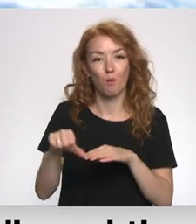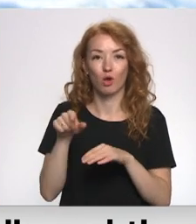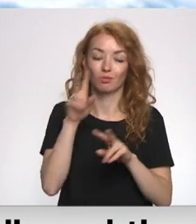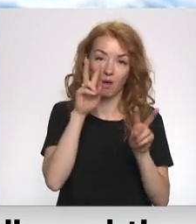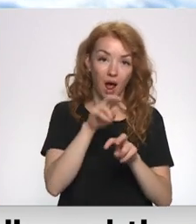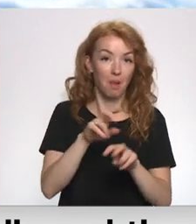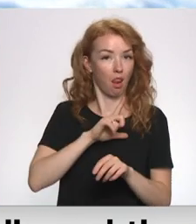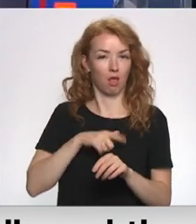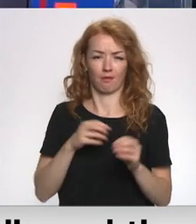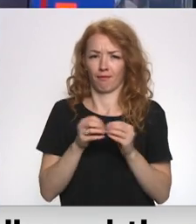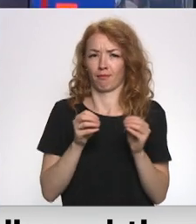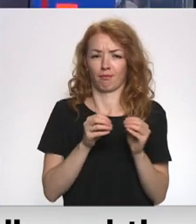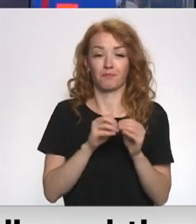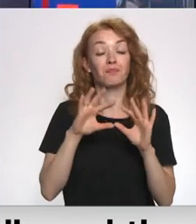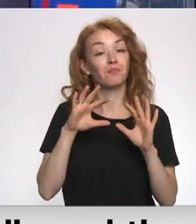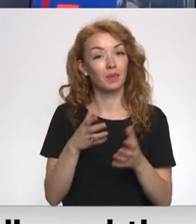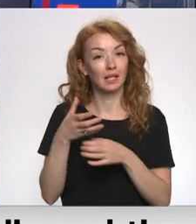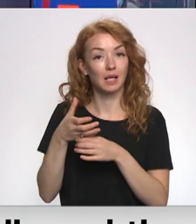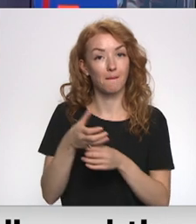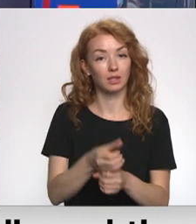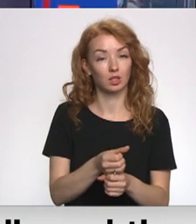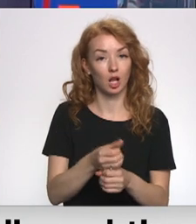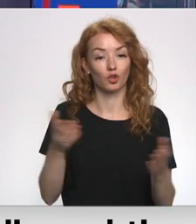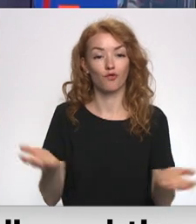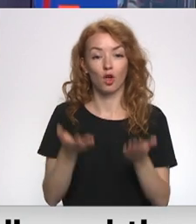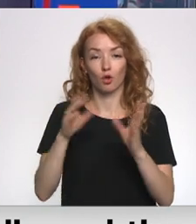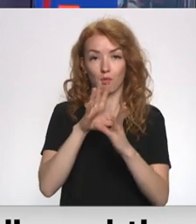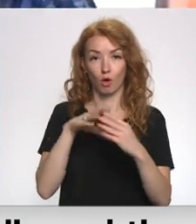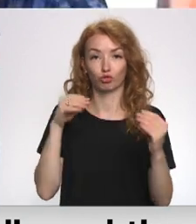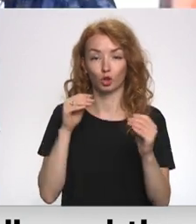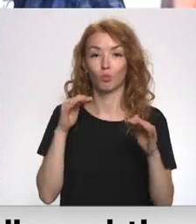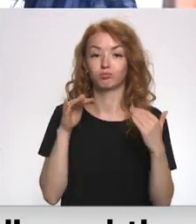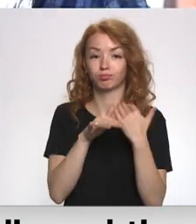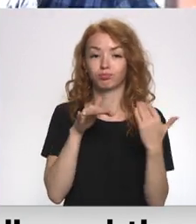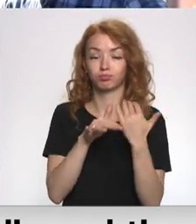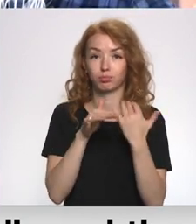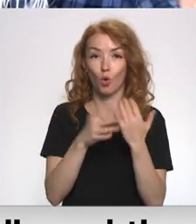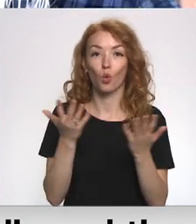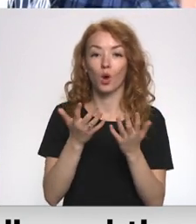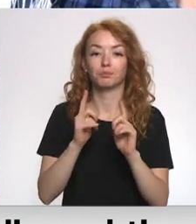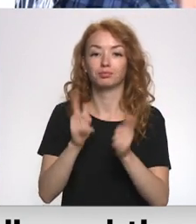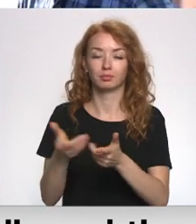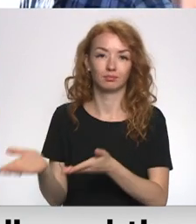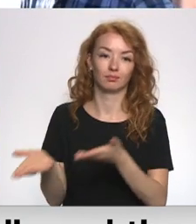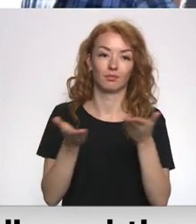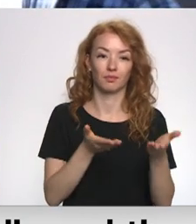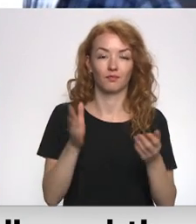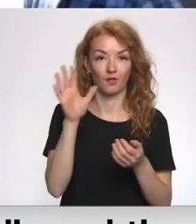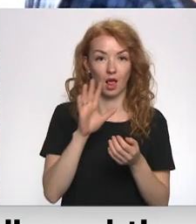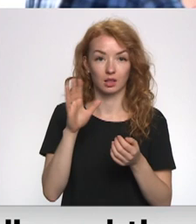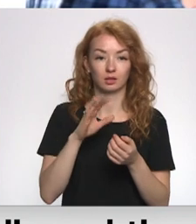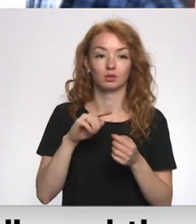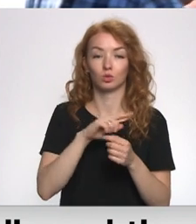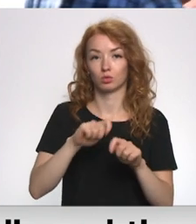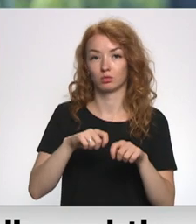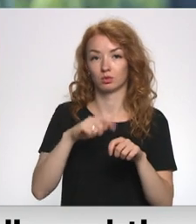pārbaudēs Latvijas pusē. Taču samazinājusies ir vieglo automašīnu plūsma, kuras uzņem un atļauj iebraukt valstī sniedz Krievijas